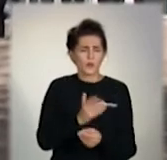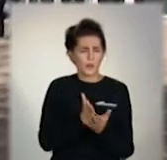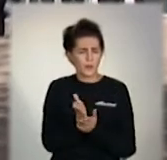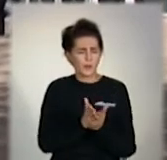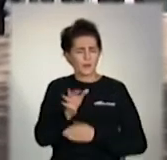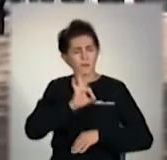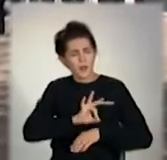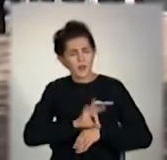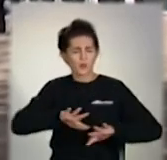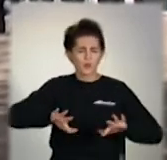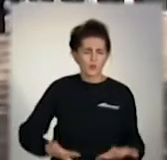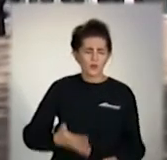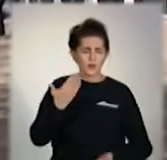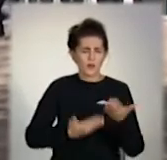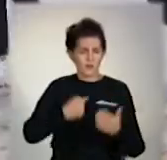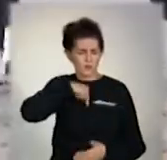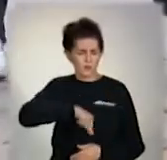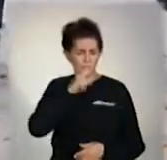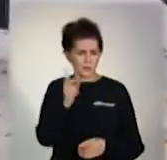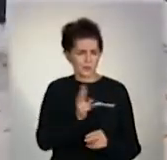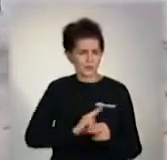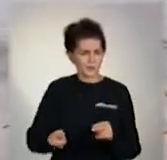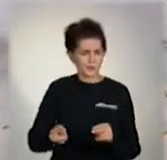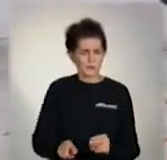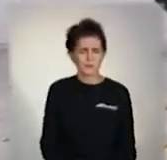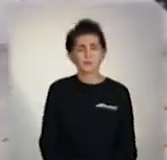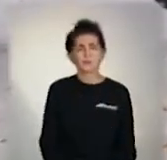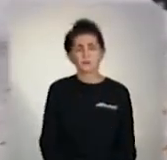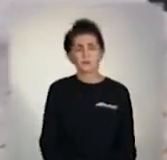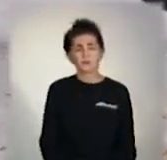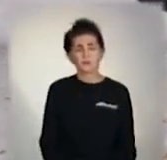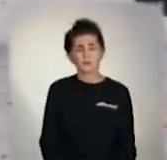хвороби чи психологічну виснаженість. Катерина Нікієнко, Артем Карабецький, телеканал Донбас.